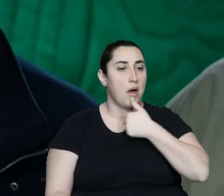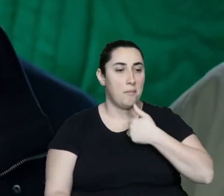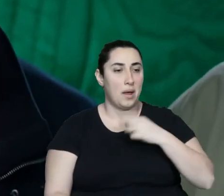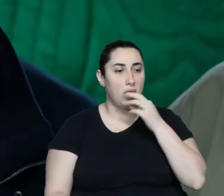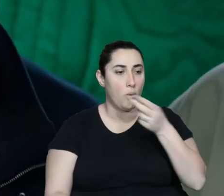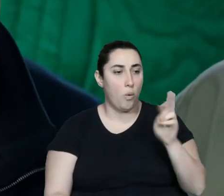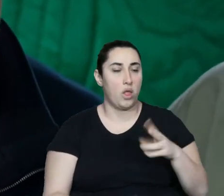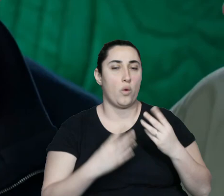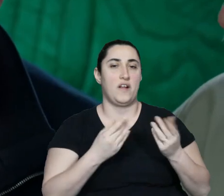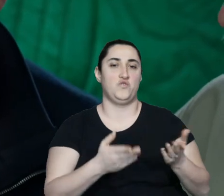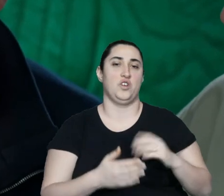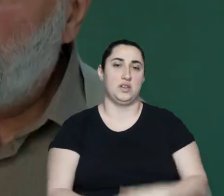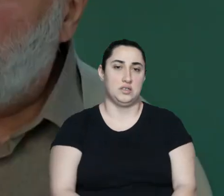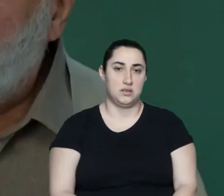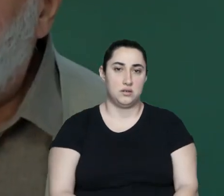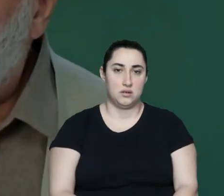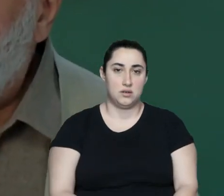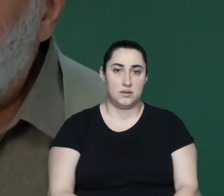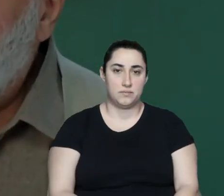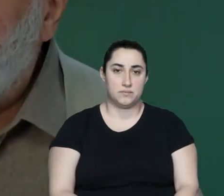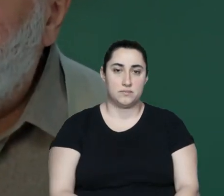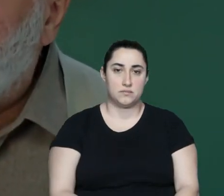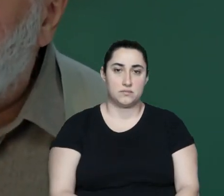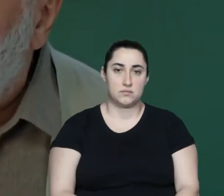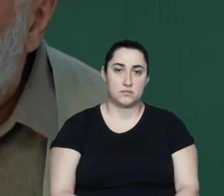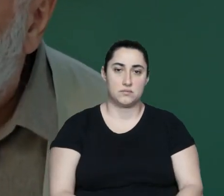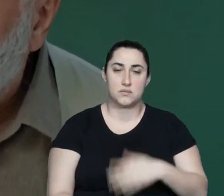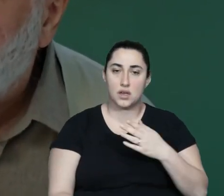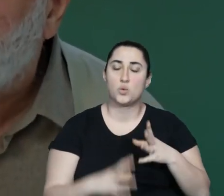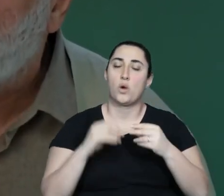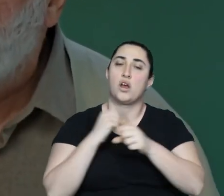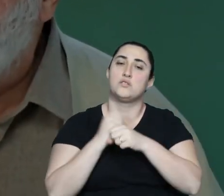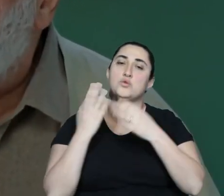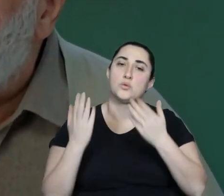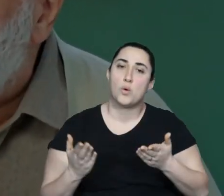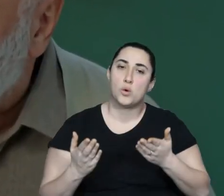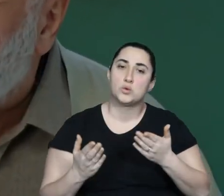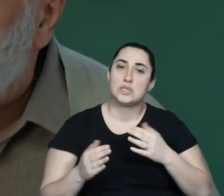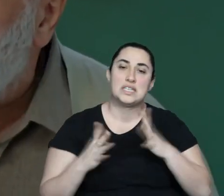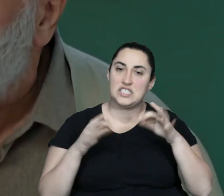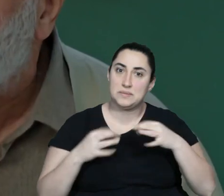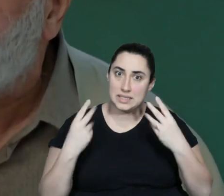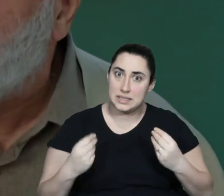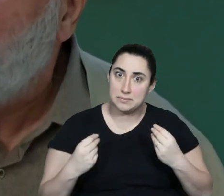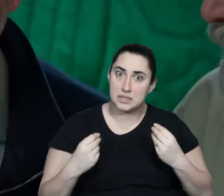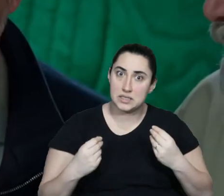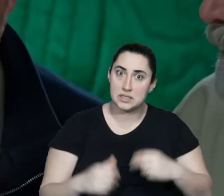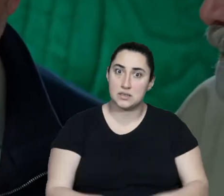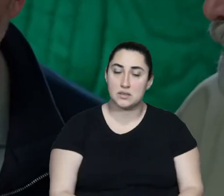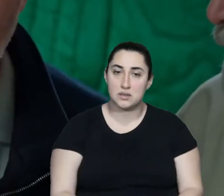neredeyse hayatını kaybediyordu Settar baba. Ah, ya büyük geçmiş olsun. Nasıl şimdi, iyi mi Fahri